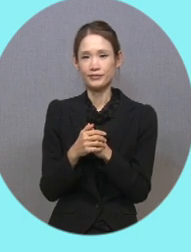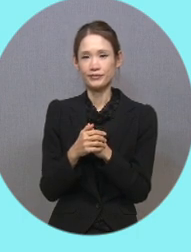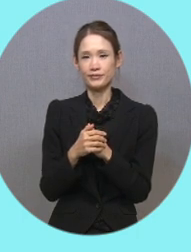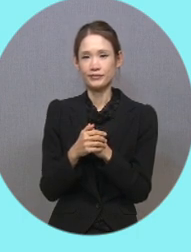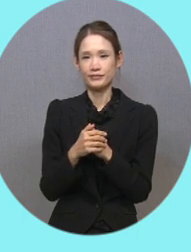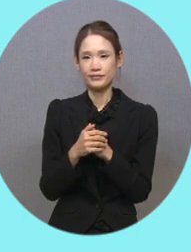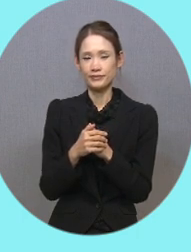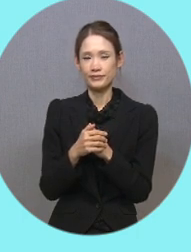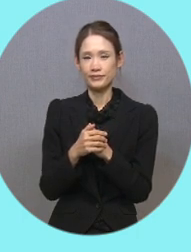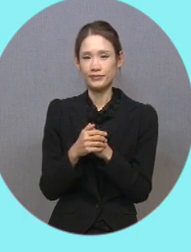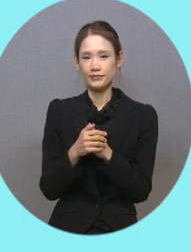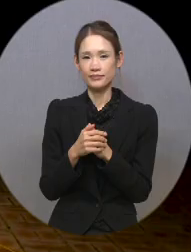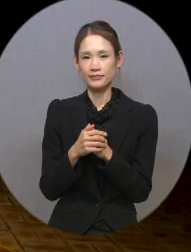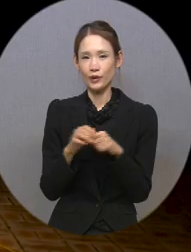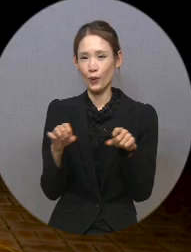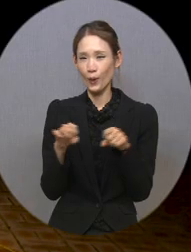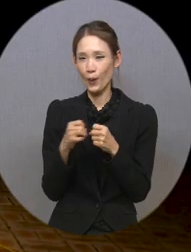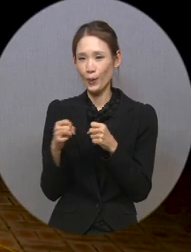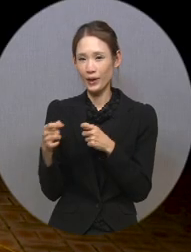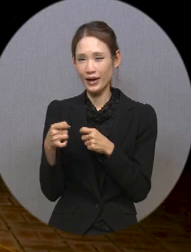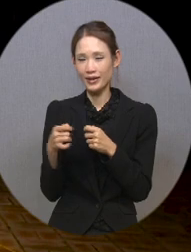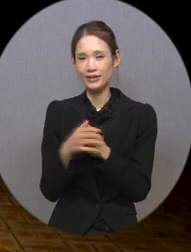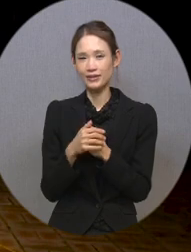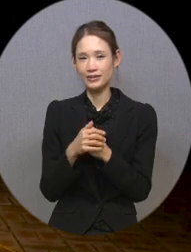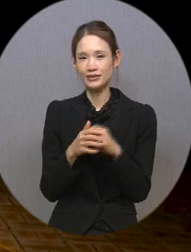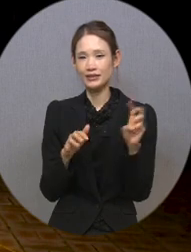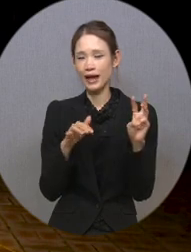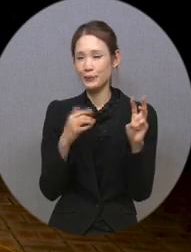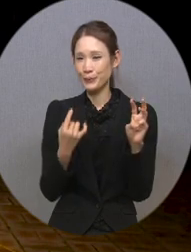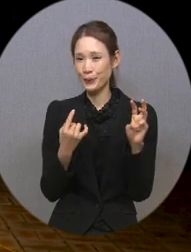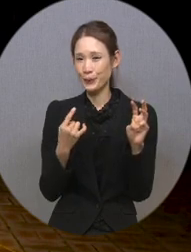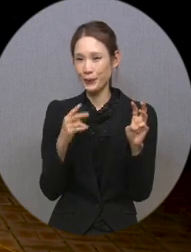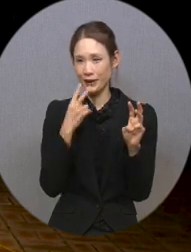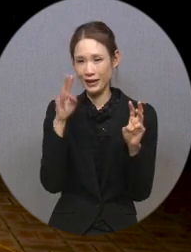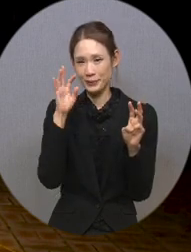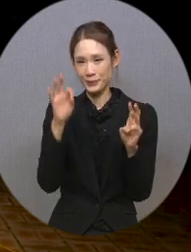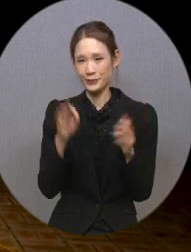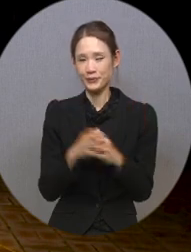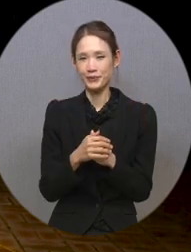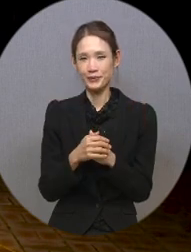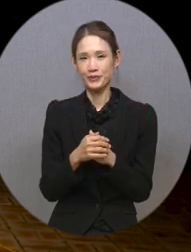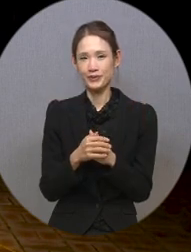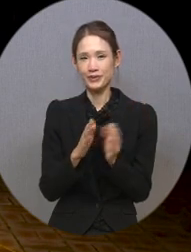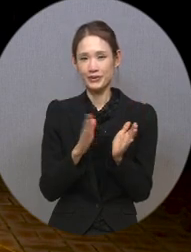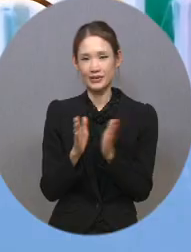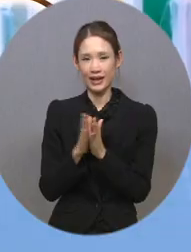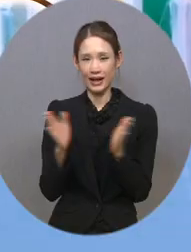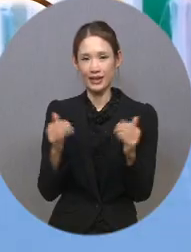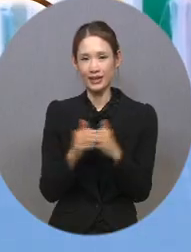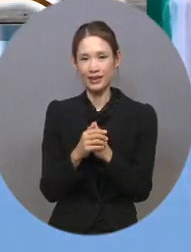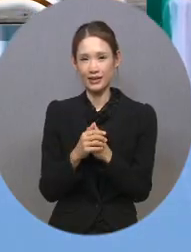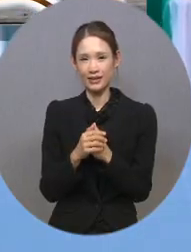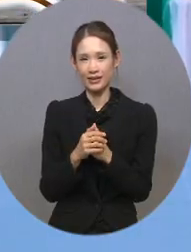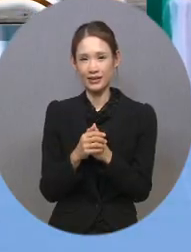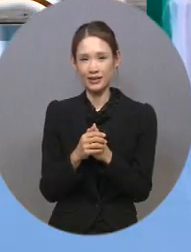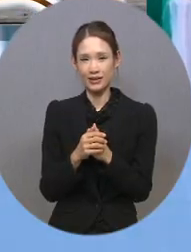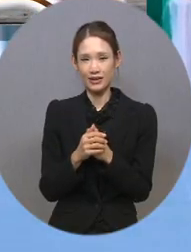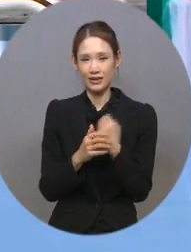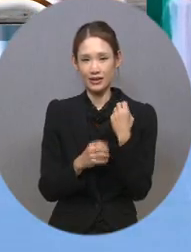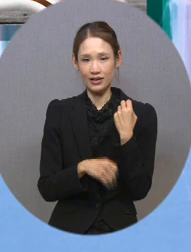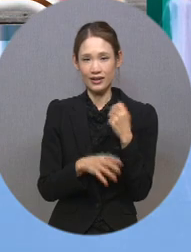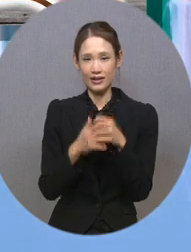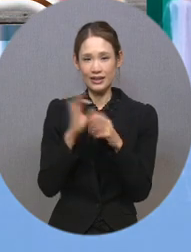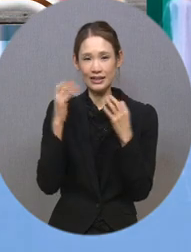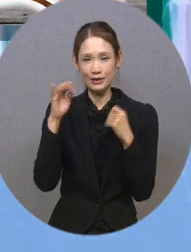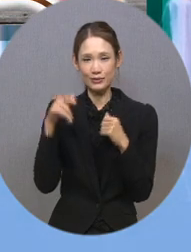일로 오지 마요. 고구마에 풀어 가요. 주어진 시간은 30초입니다. 앞에 보시고. 자, 준비 시작. 저희 김우준